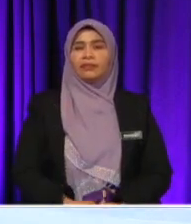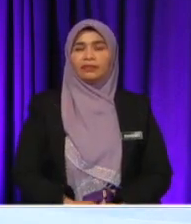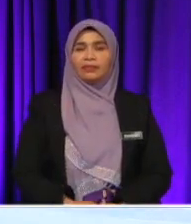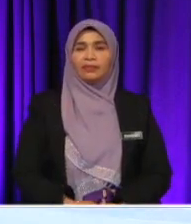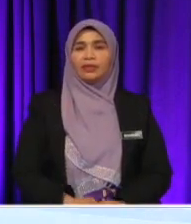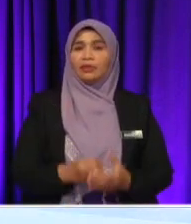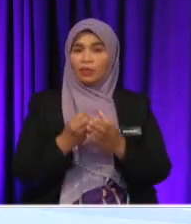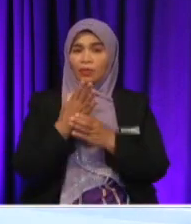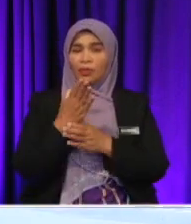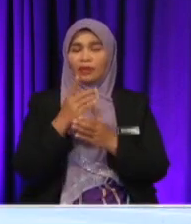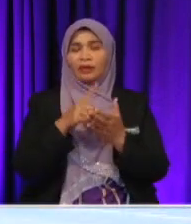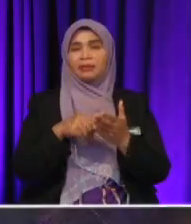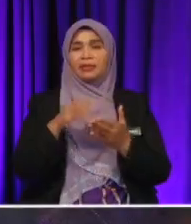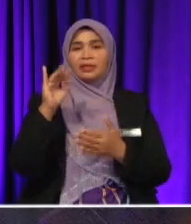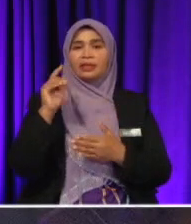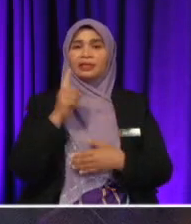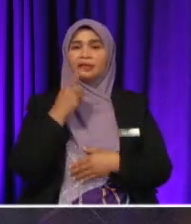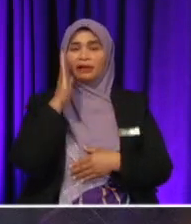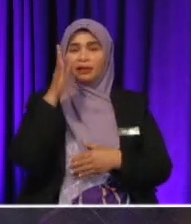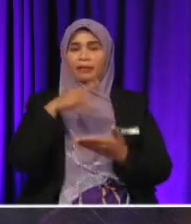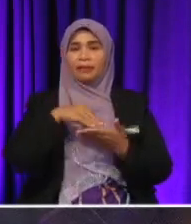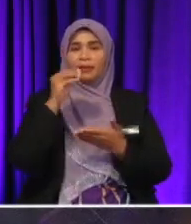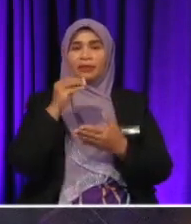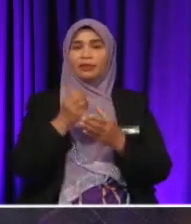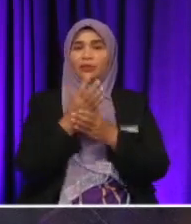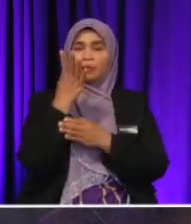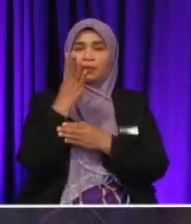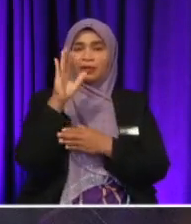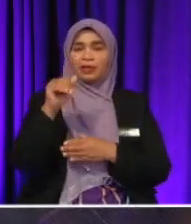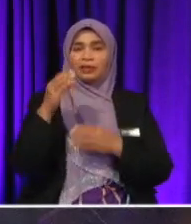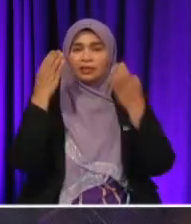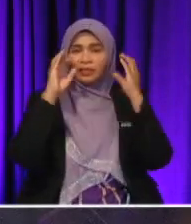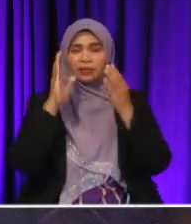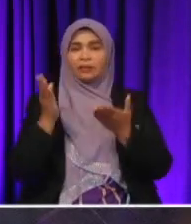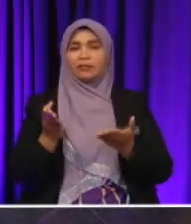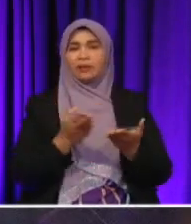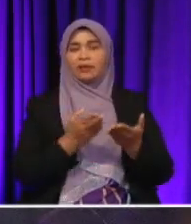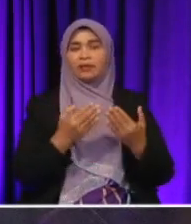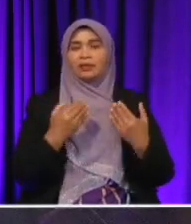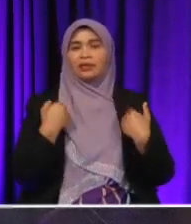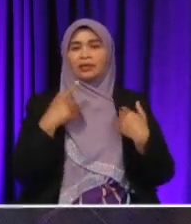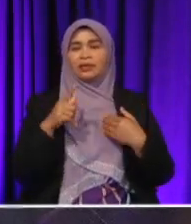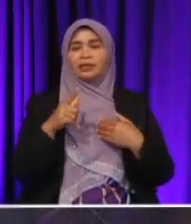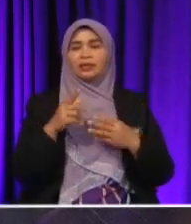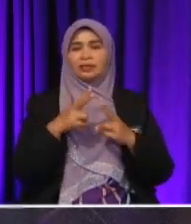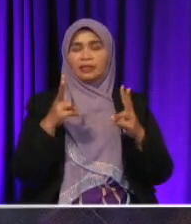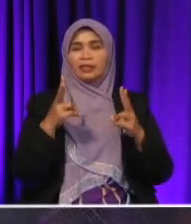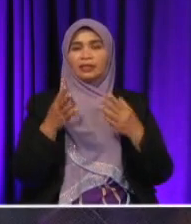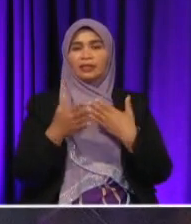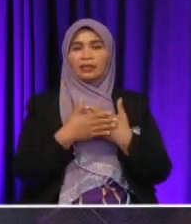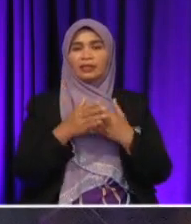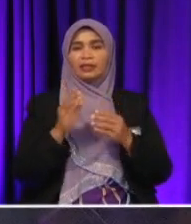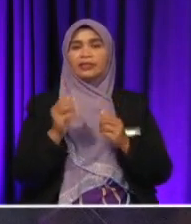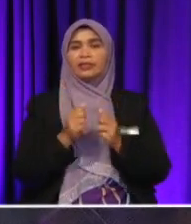kita akan belajar Oke jadi tumbuhannya adalah sangat dekat dengan kita kayak